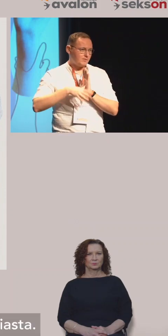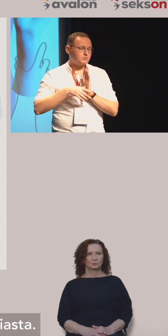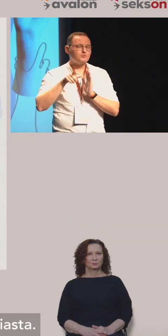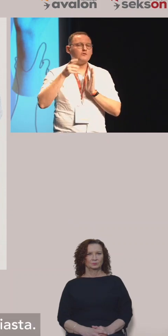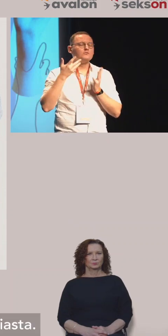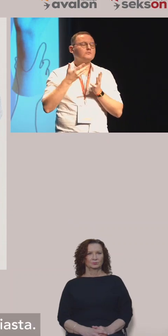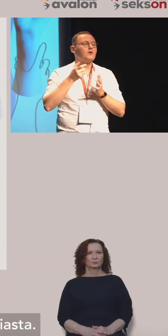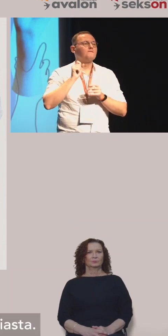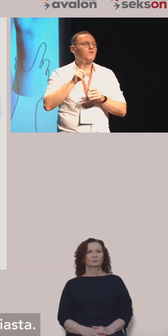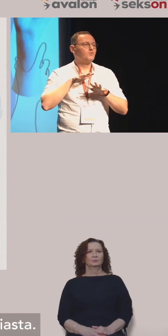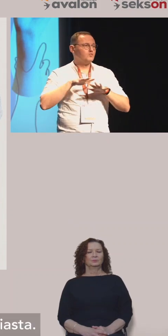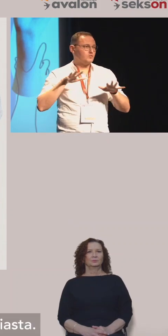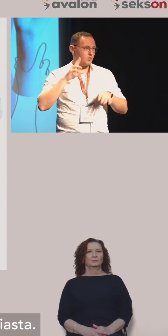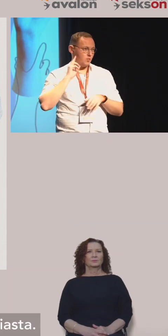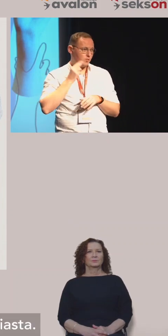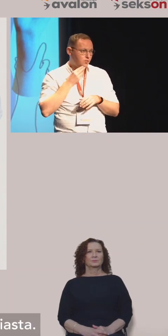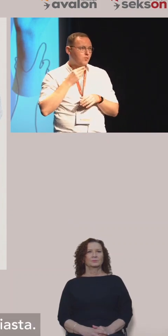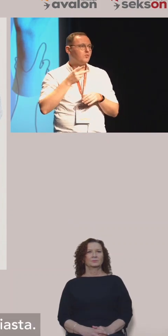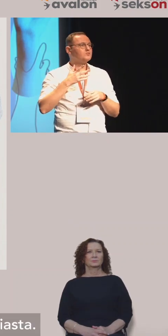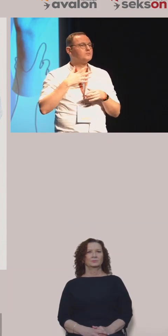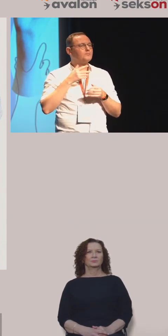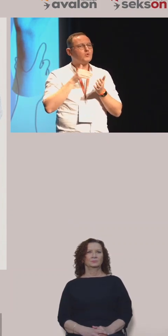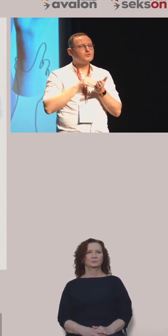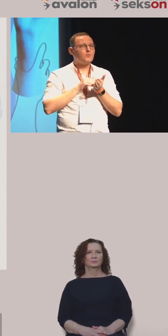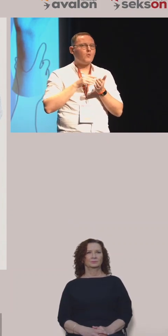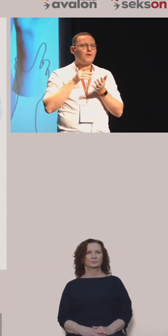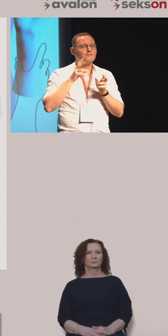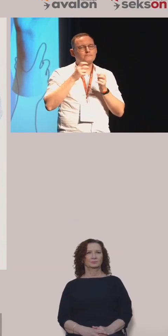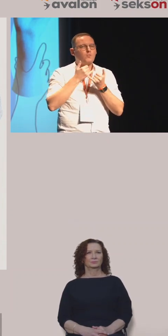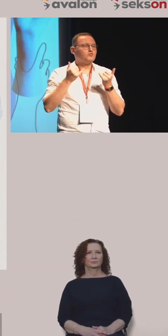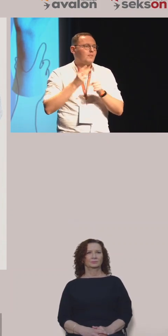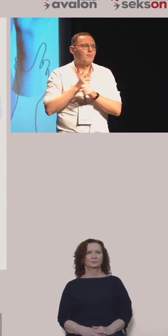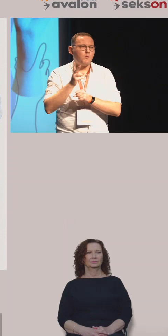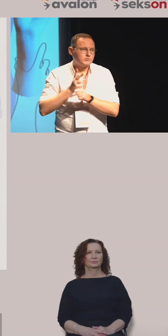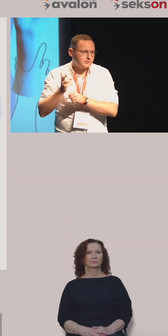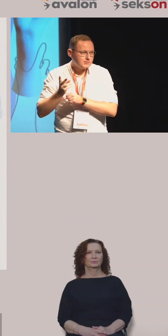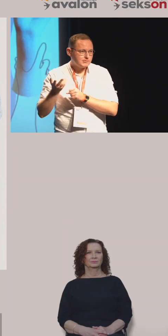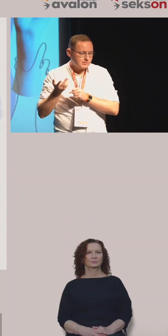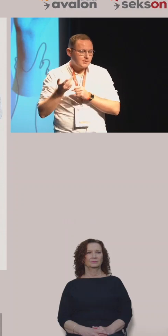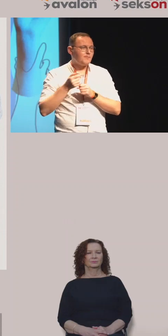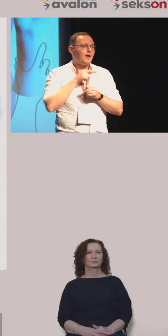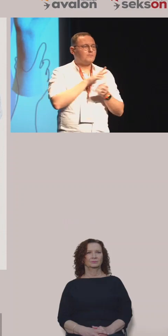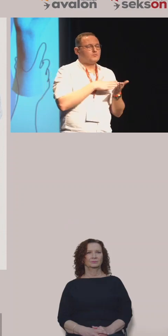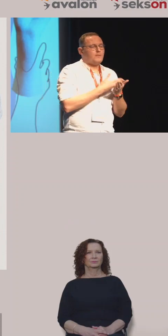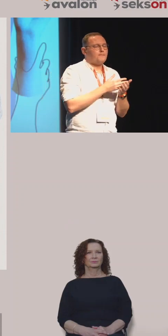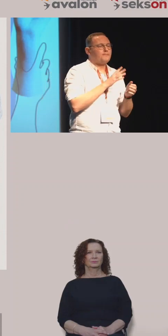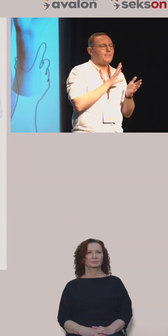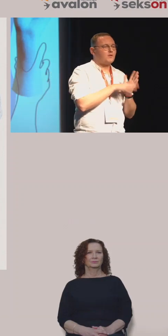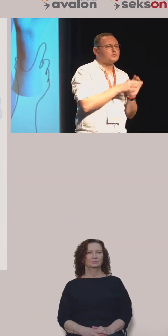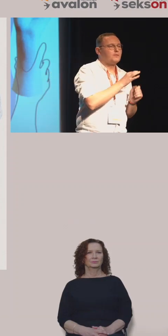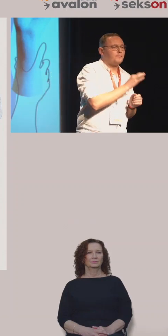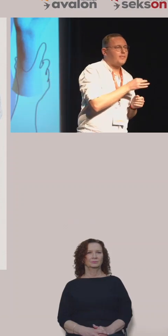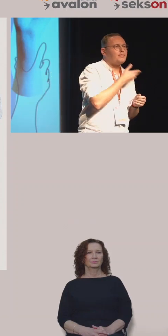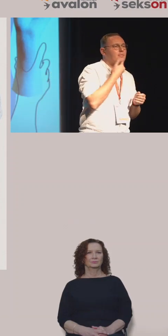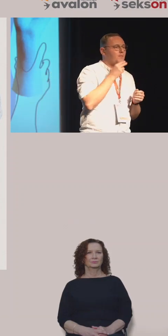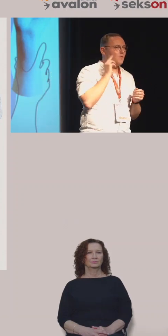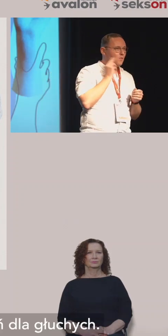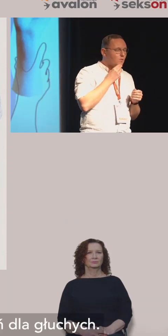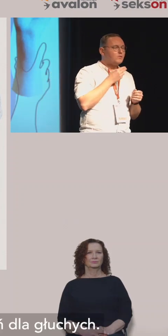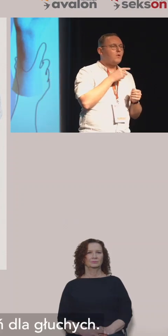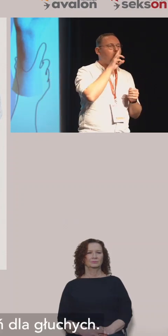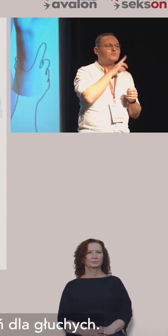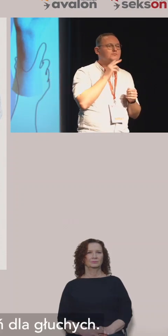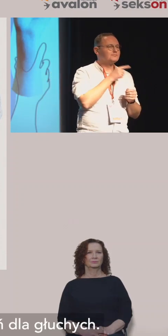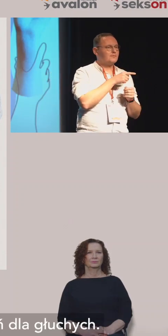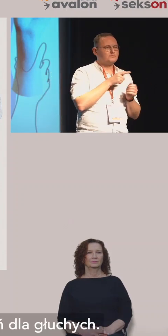Na przykład kwestia przeprowadzki do innego miasta. Bardzo dużo głuchych potrzebuje dostępu. Na